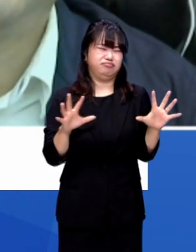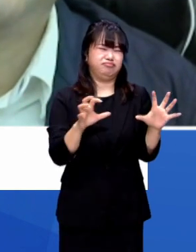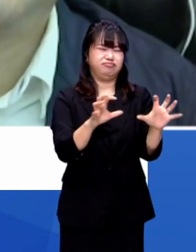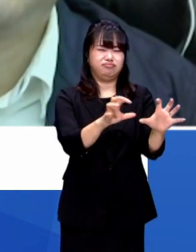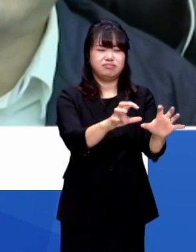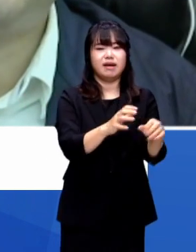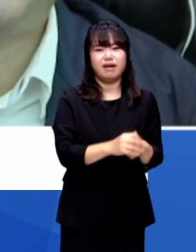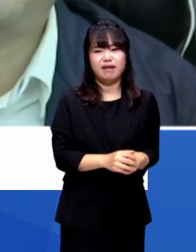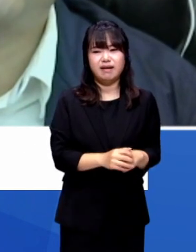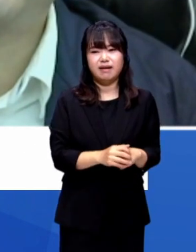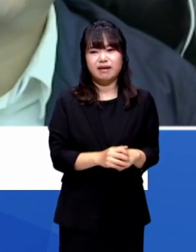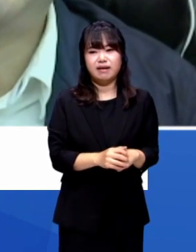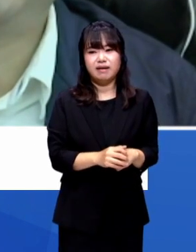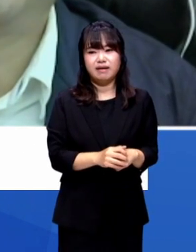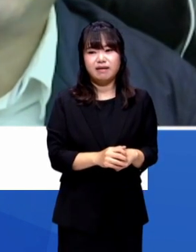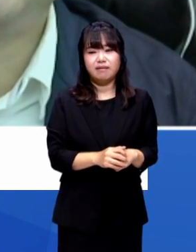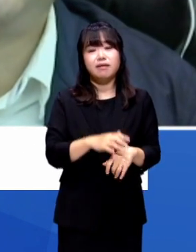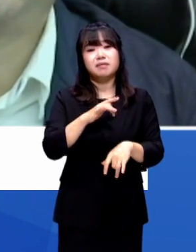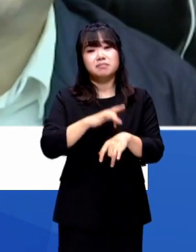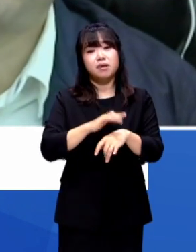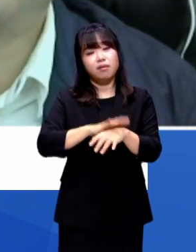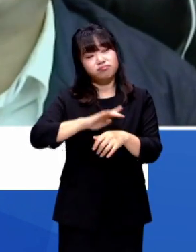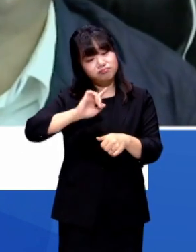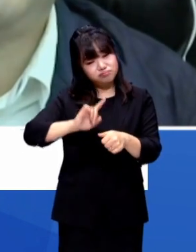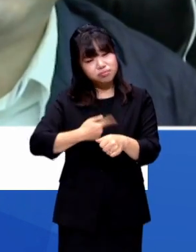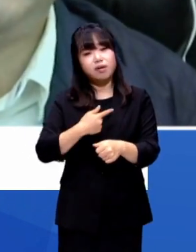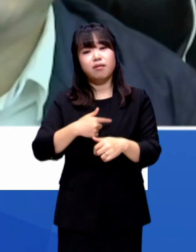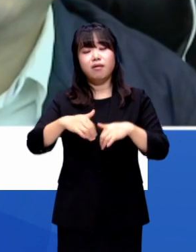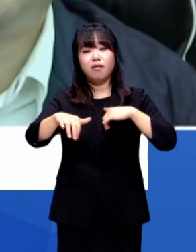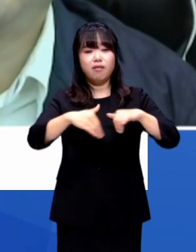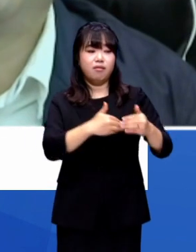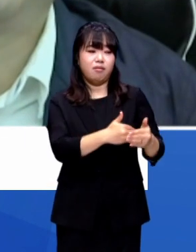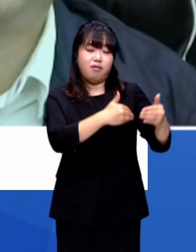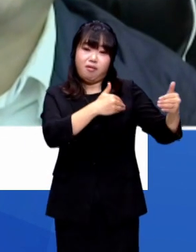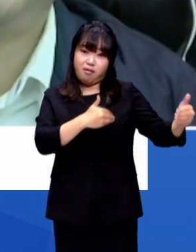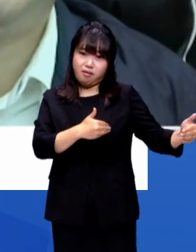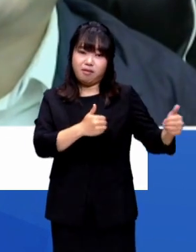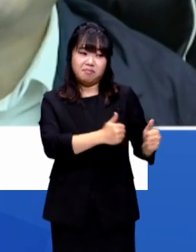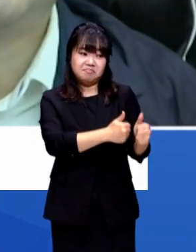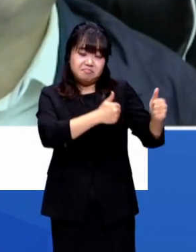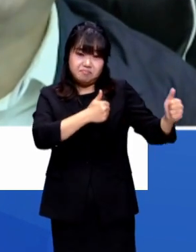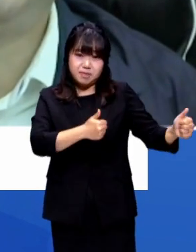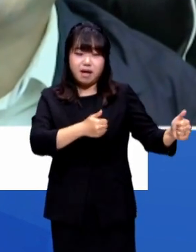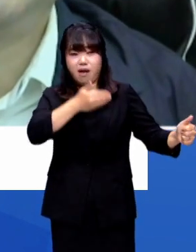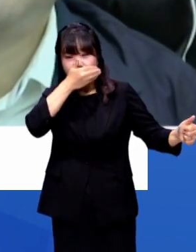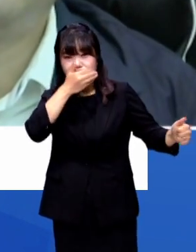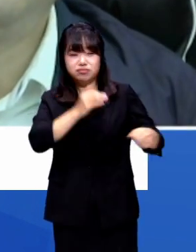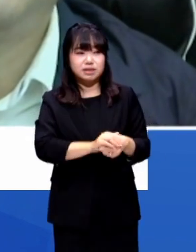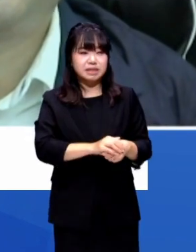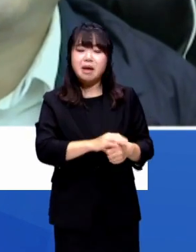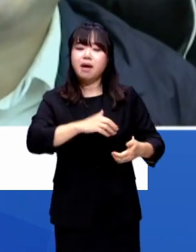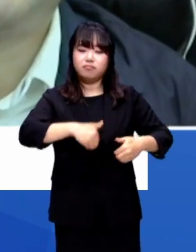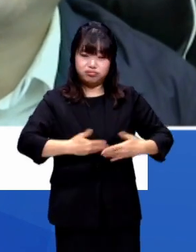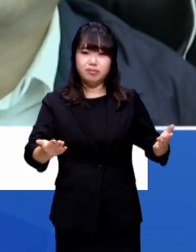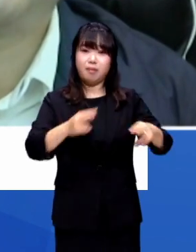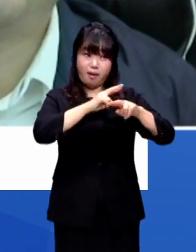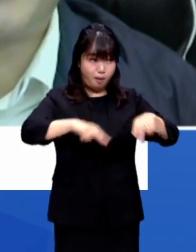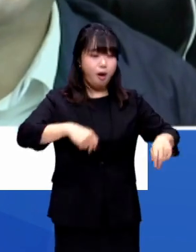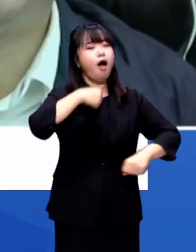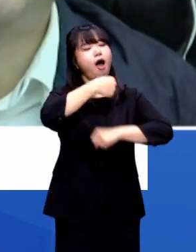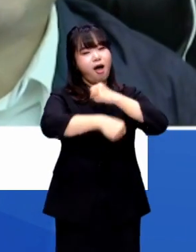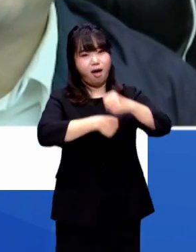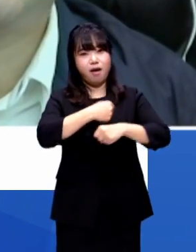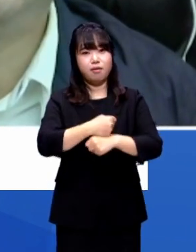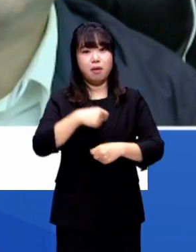어쩌면 학습됐고 습관적으로 되어 있었던 거리 두기 이런 것들이 이제 굉장히 무시가 되고 또 이제